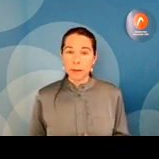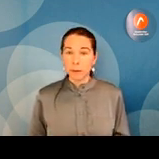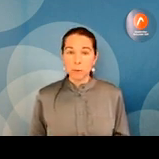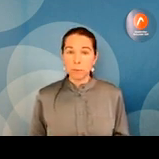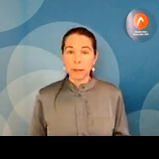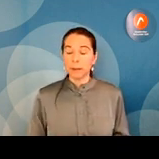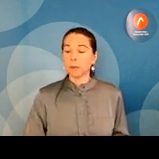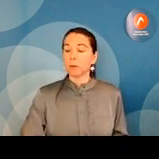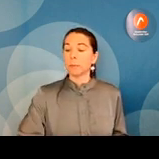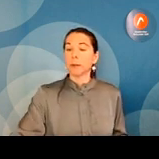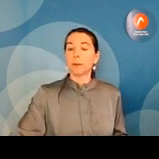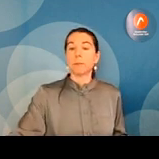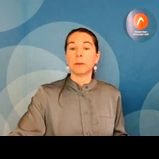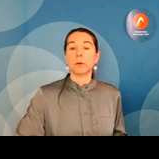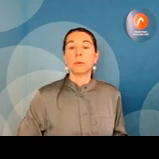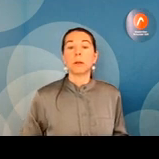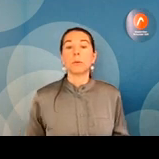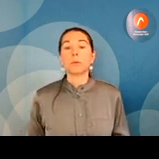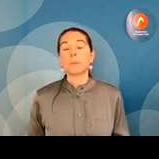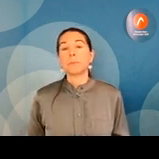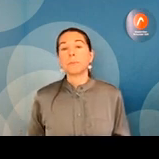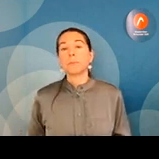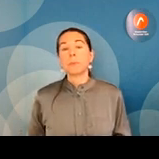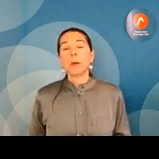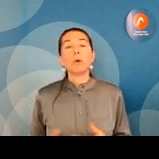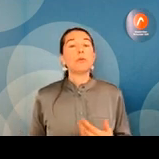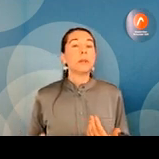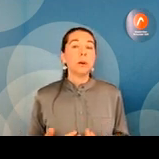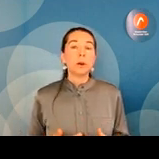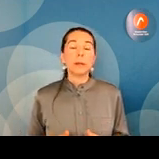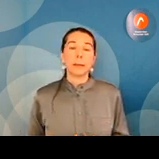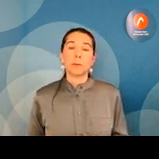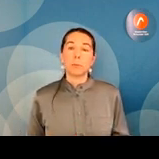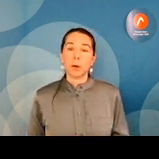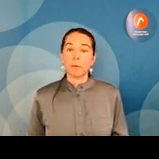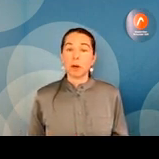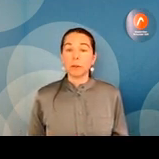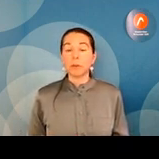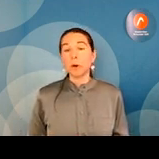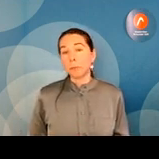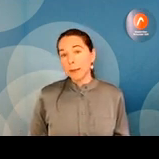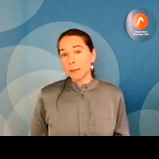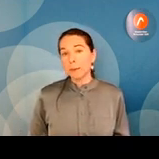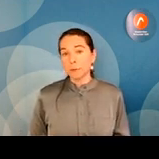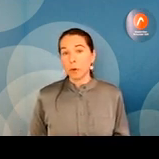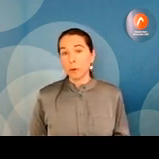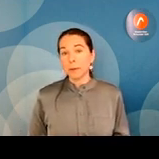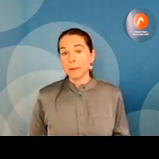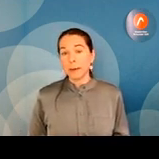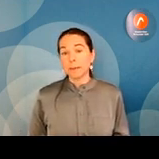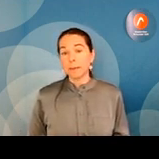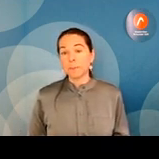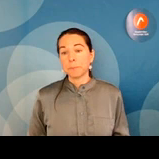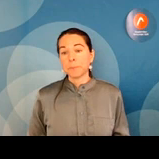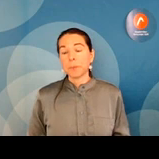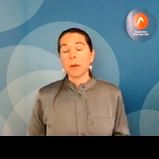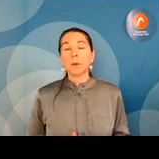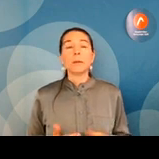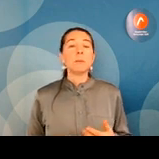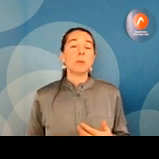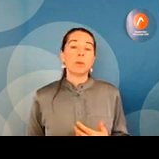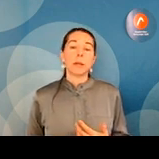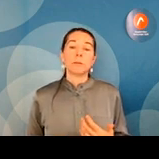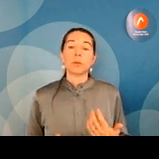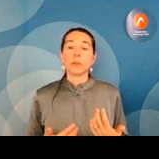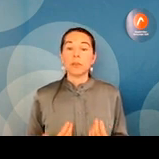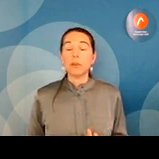ser maktrelationerna i normer, bland normerna ut. Och för att göra det så behöver vi ha ett normkritiskt förhållningssätt.